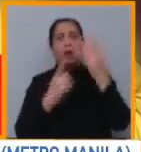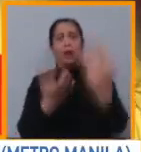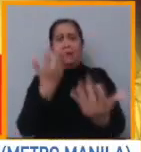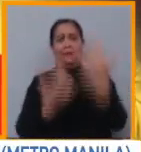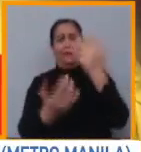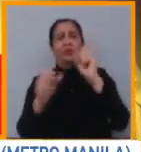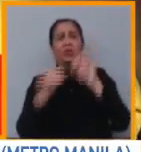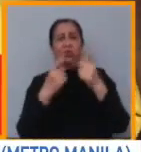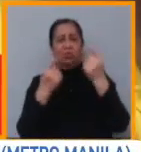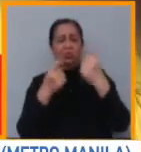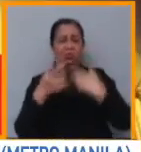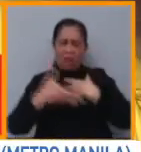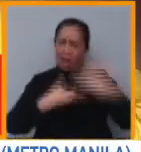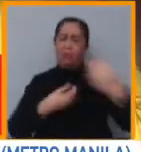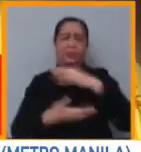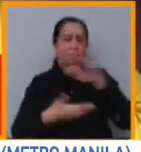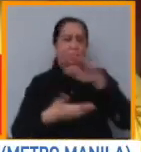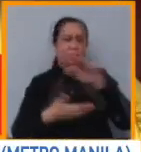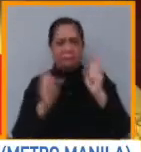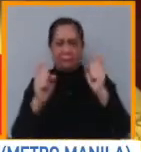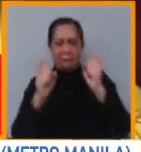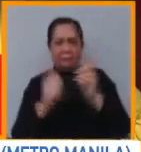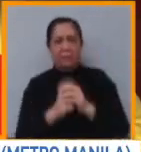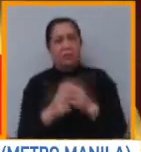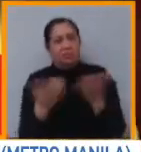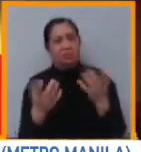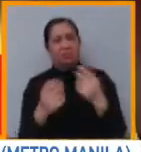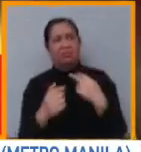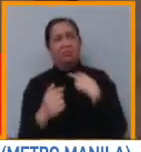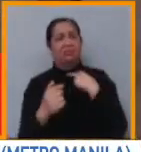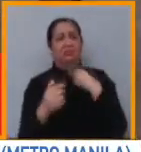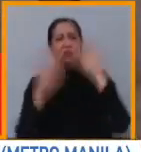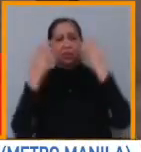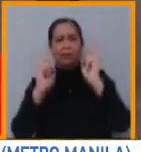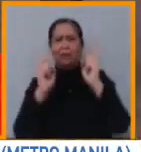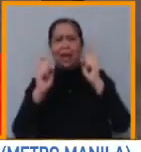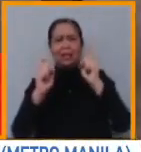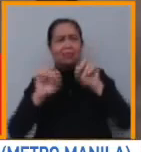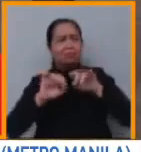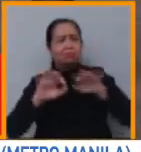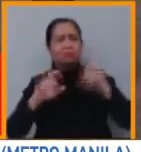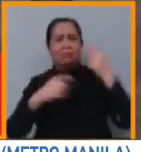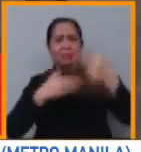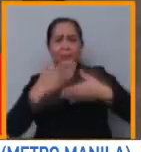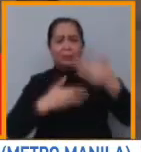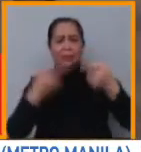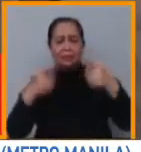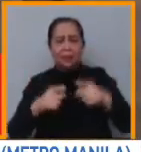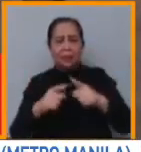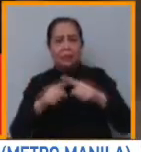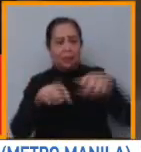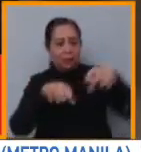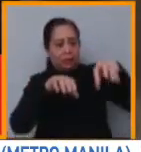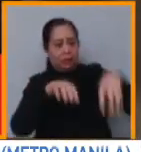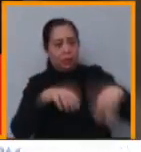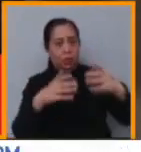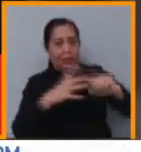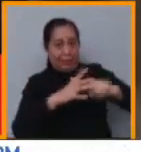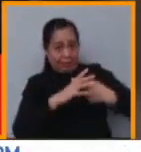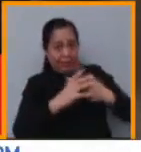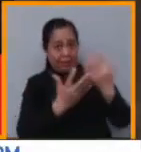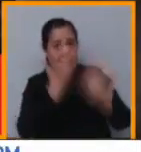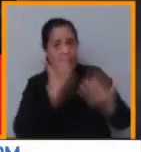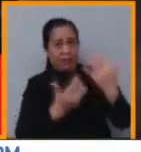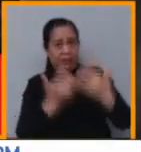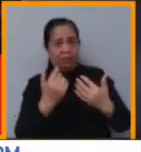kami. Tapos ayun na, hindi na po namin alam. Mabilis po ang pangyayari. Pero sa katabi niyang bahay kung saan nagsimula ang apoy, hindi nakalabas